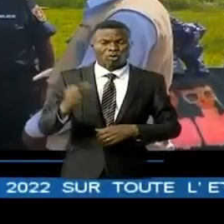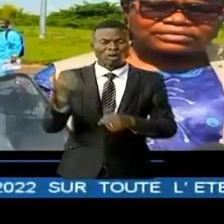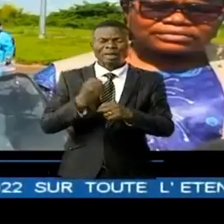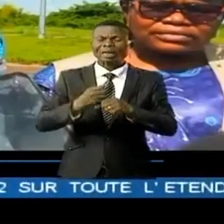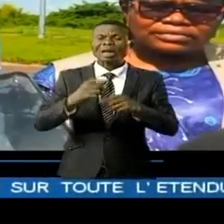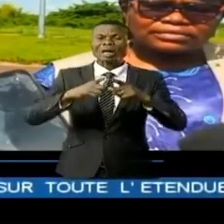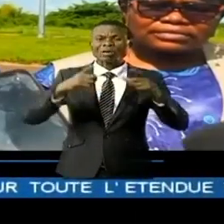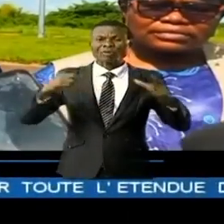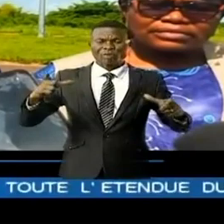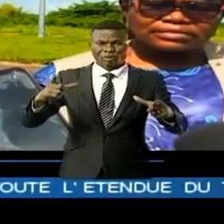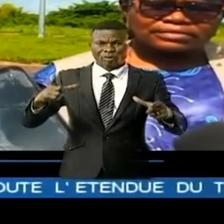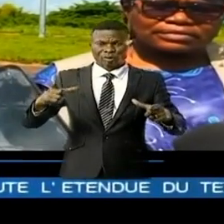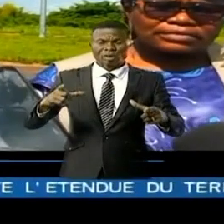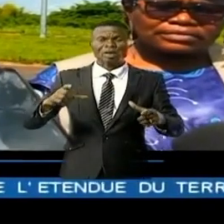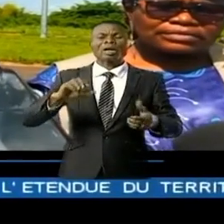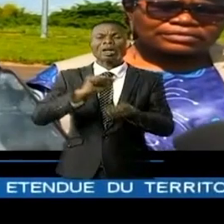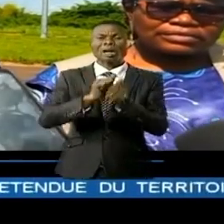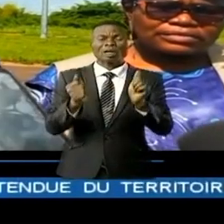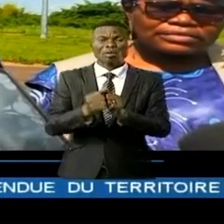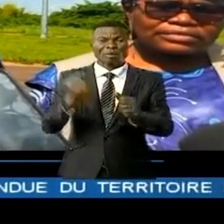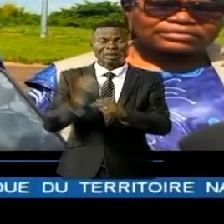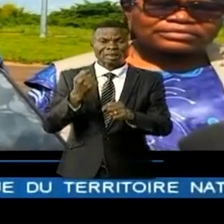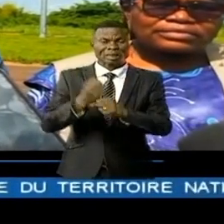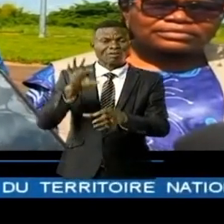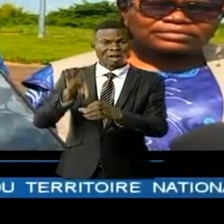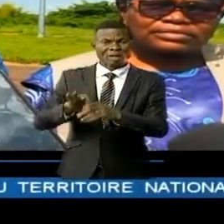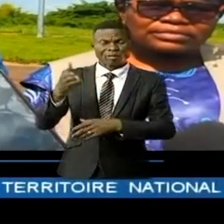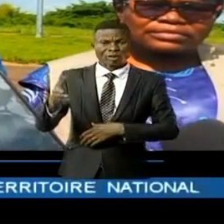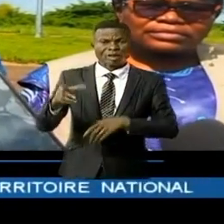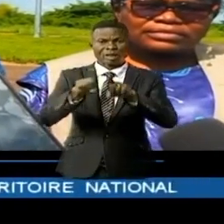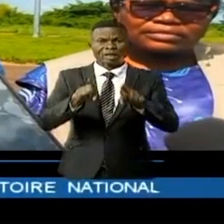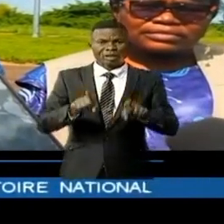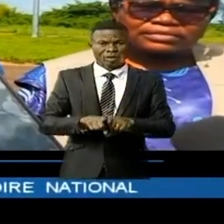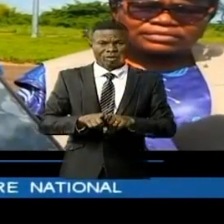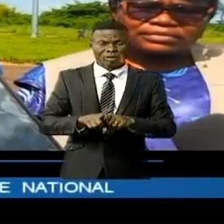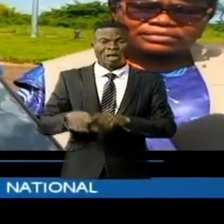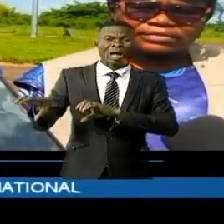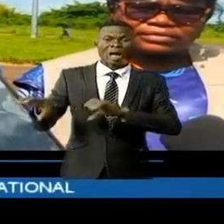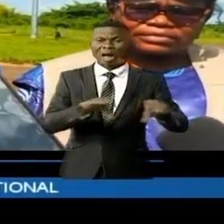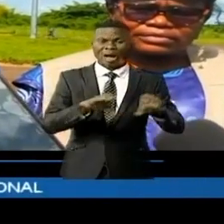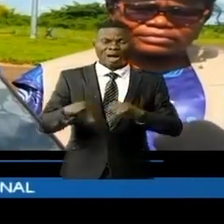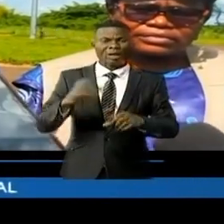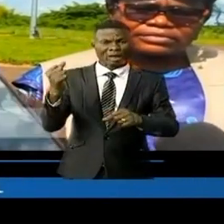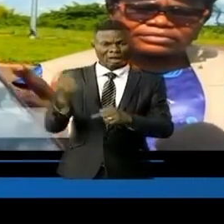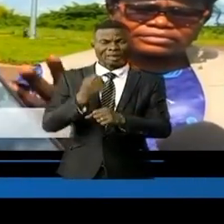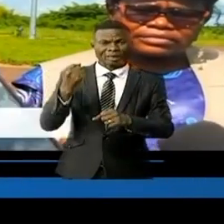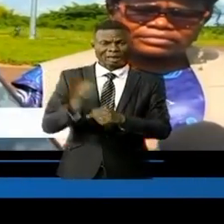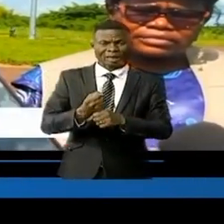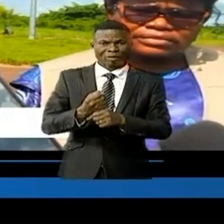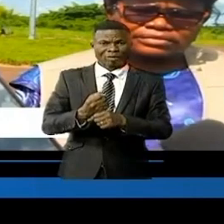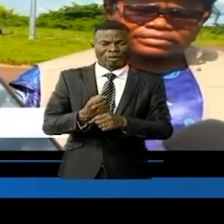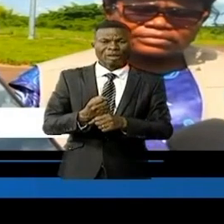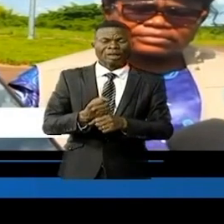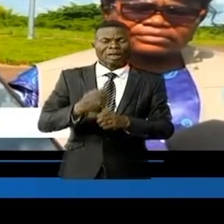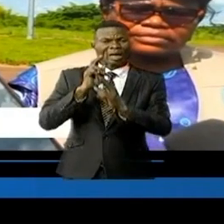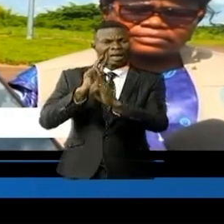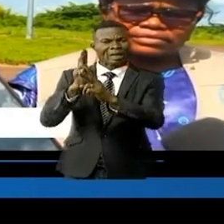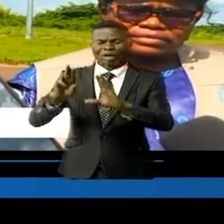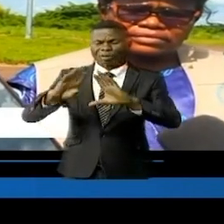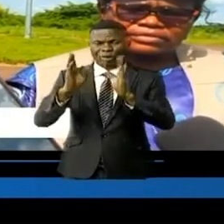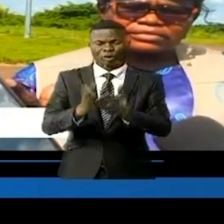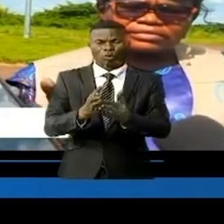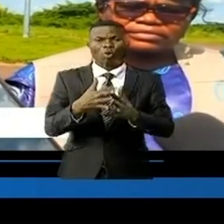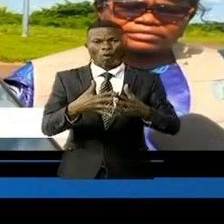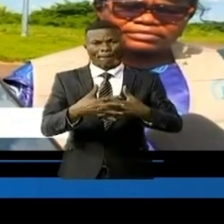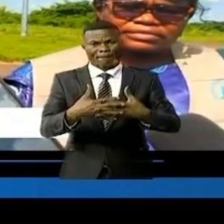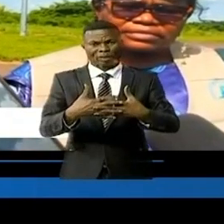de l'actualisation de la cartographie des opérations. Il y a aussi l'activité ou l'opération de l'état des lieux de tout le matériel, parce